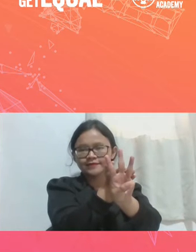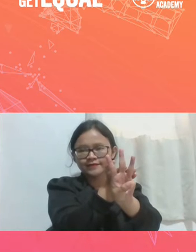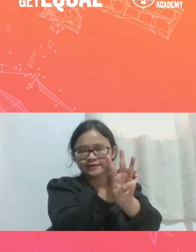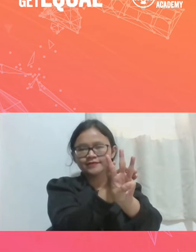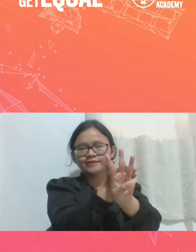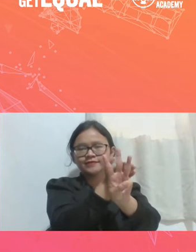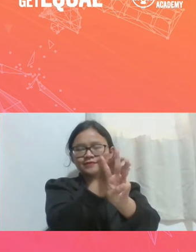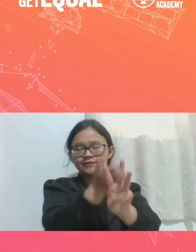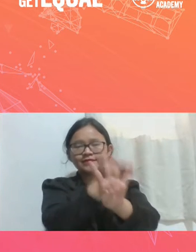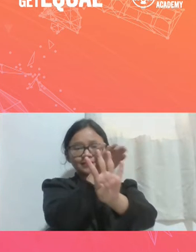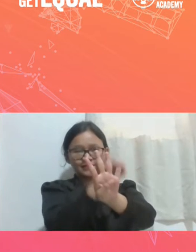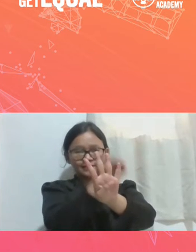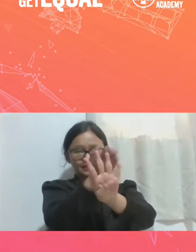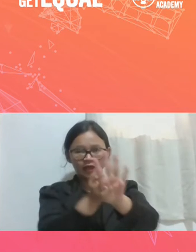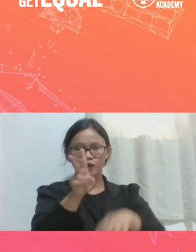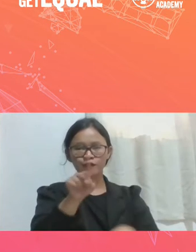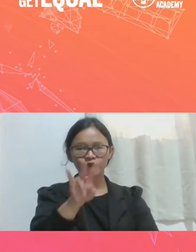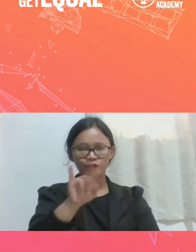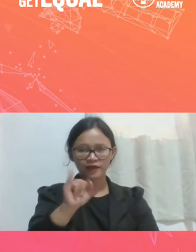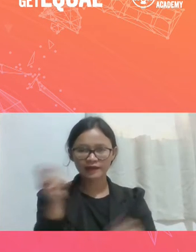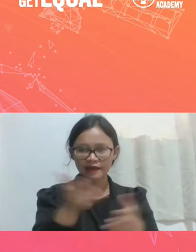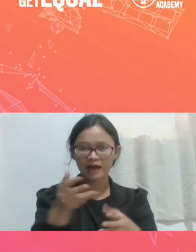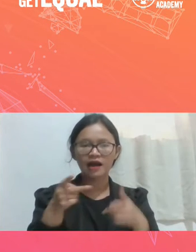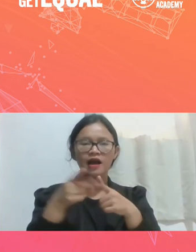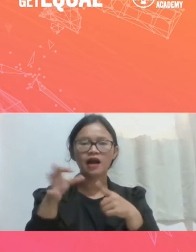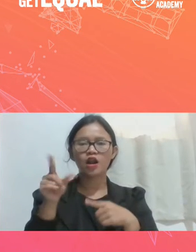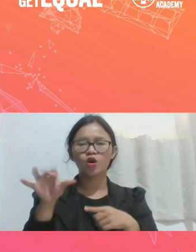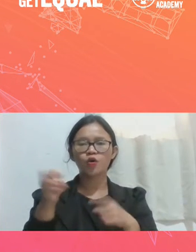Kakak Anindya Vivi dari Holobek Community Jakarta,